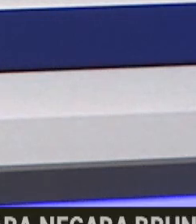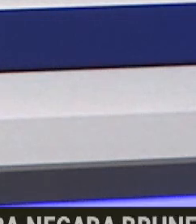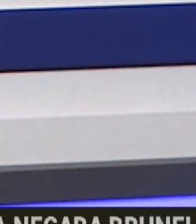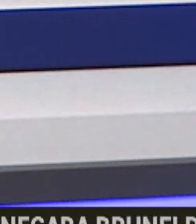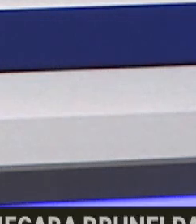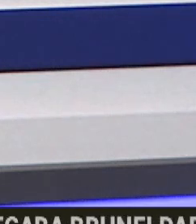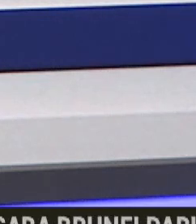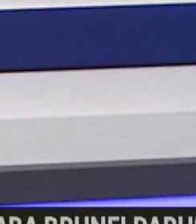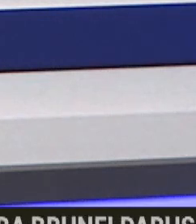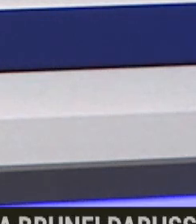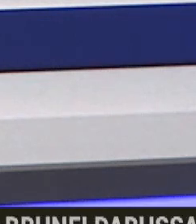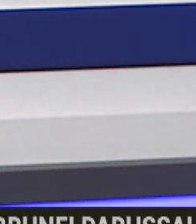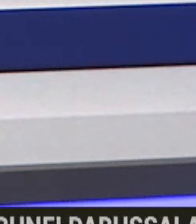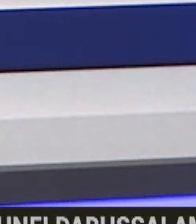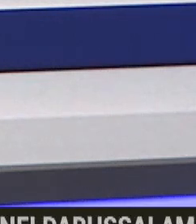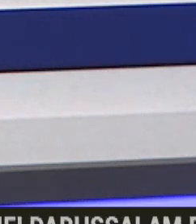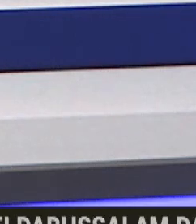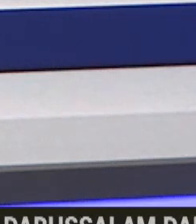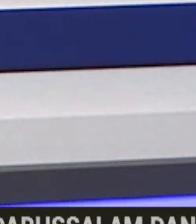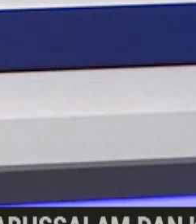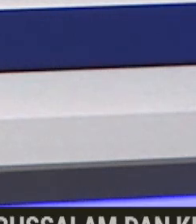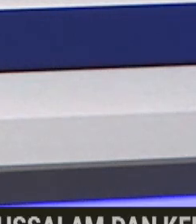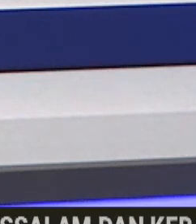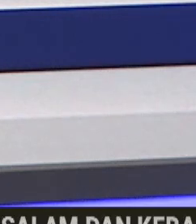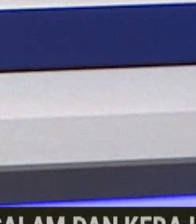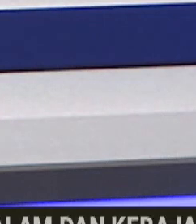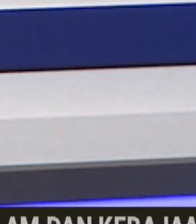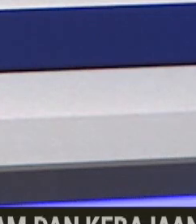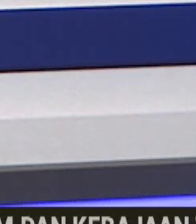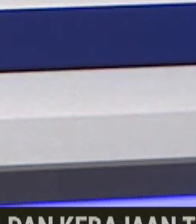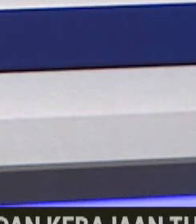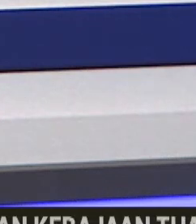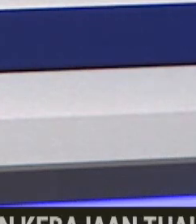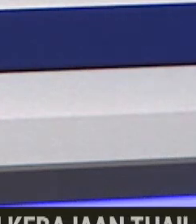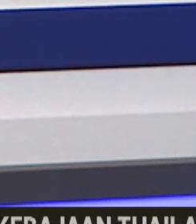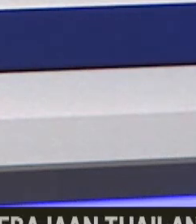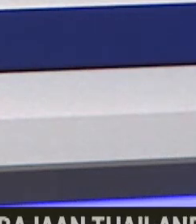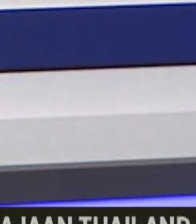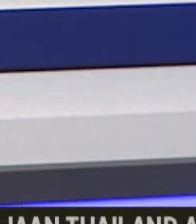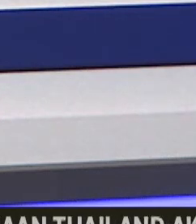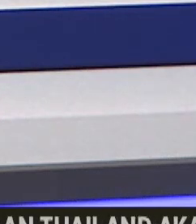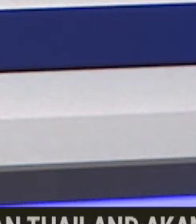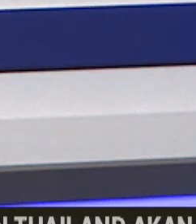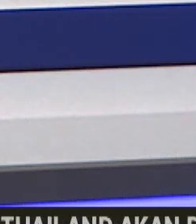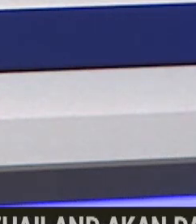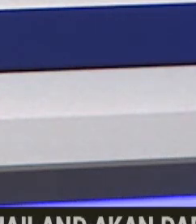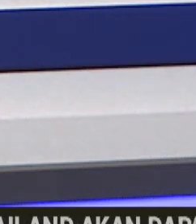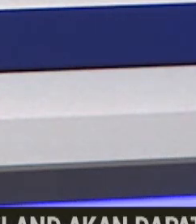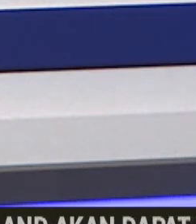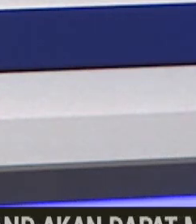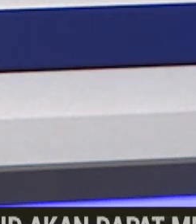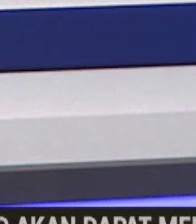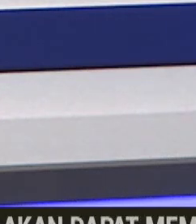Kejohanan bola keranjang Piala Losan 2023. Dua perlawanan diteruskan semalam di antara pasukan TKT House menentang